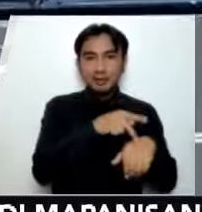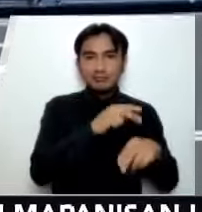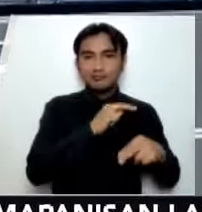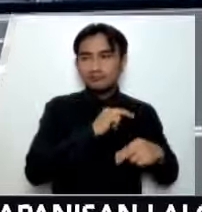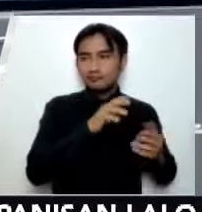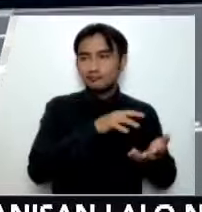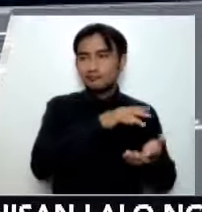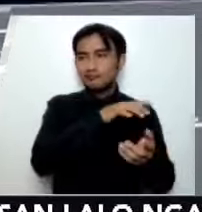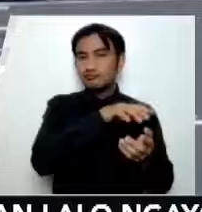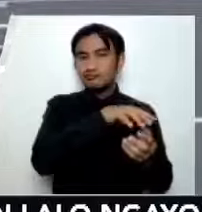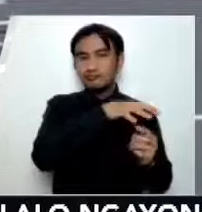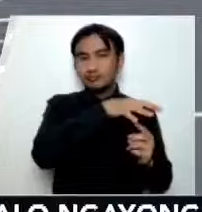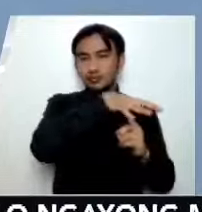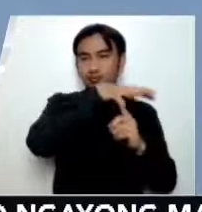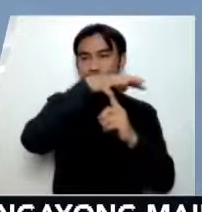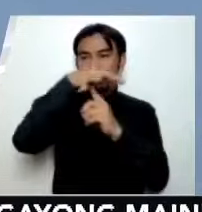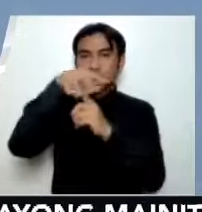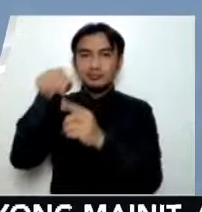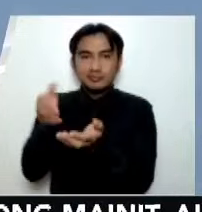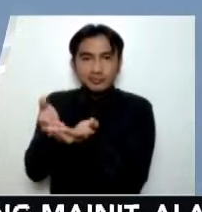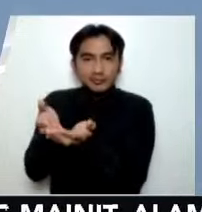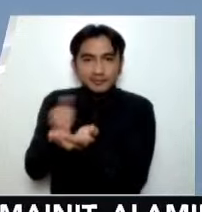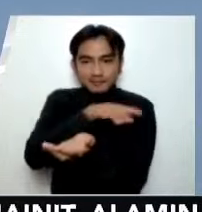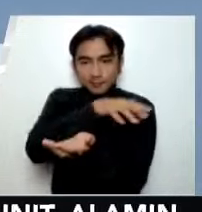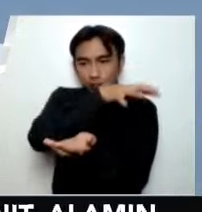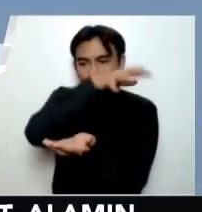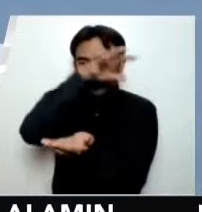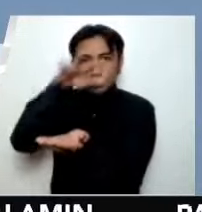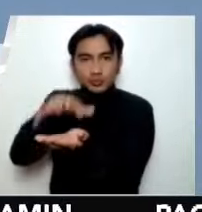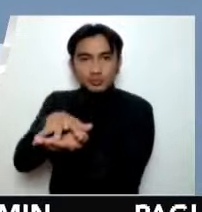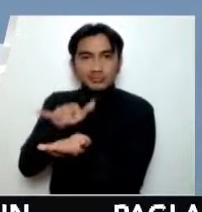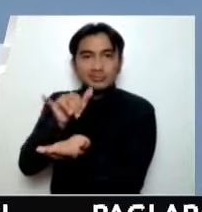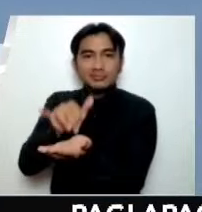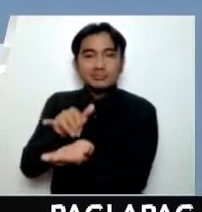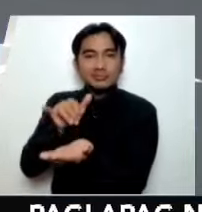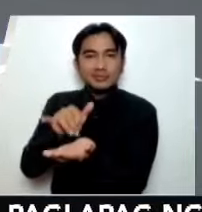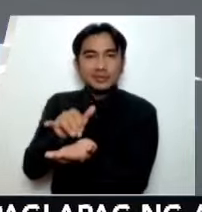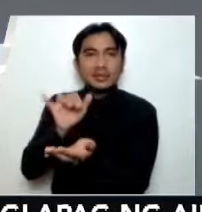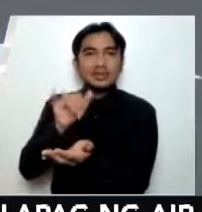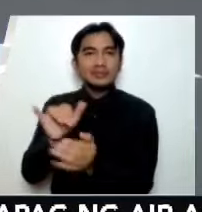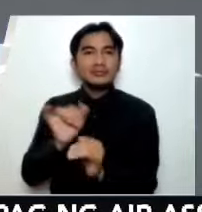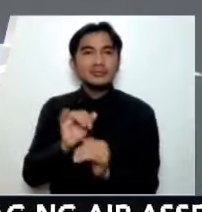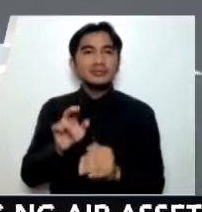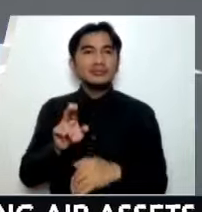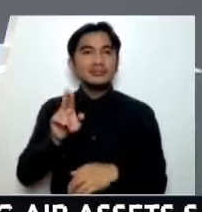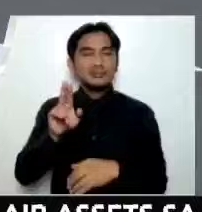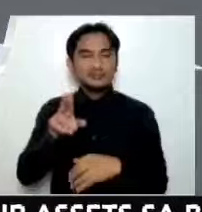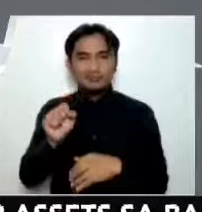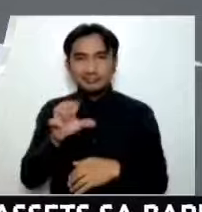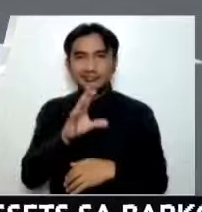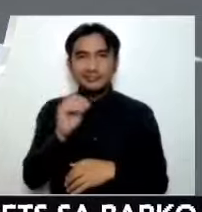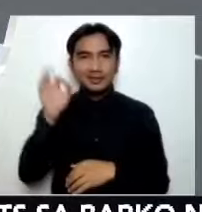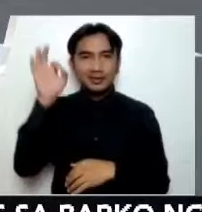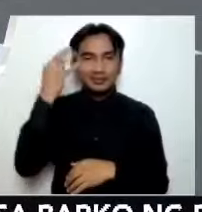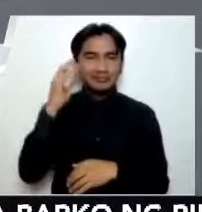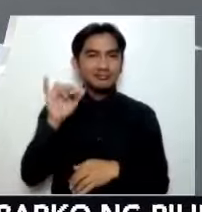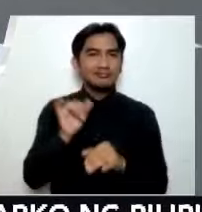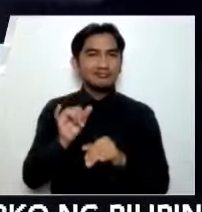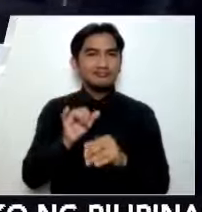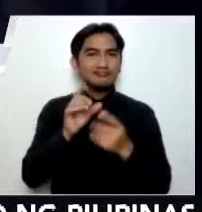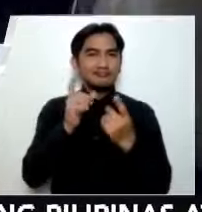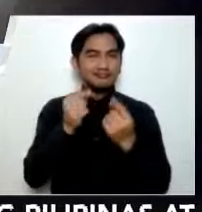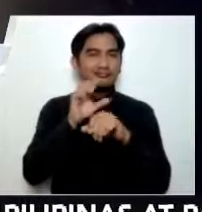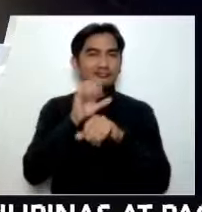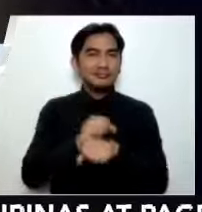patungo sa isa pa ginawa rin ito ng air assets ng America at france bilang pagsasanay sa pagtanggap ng air